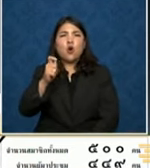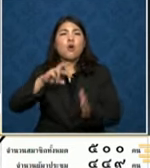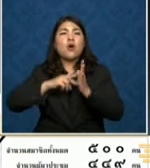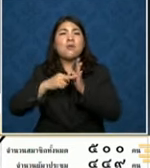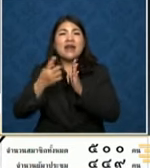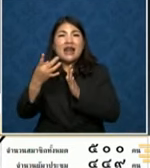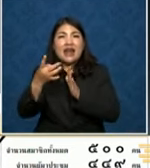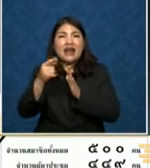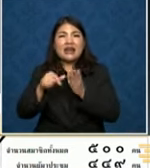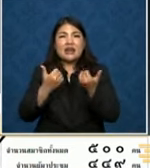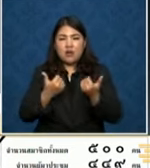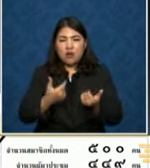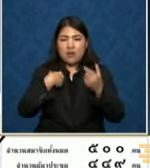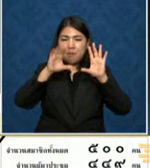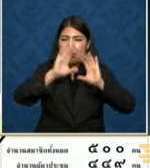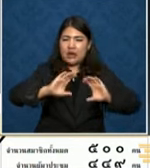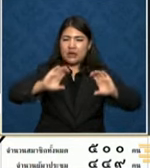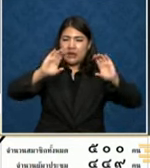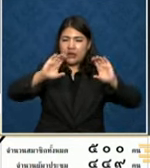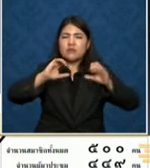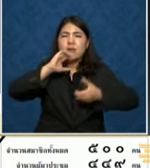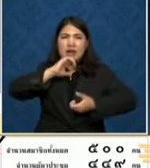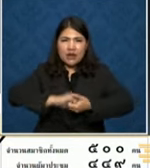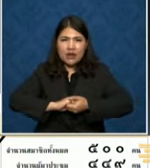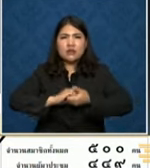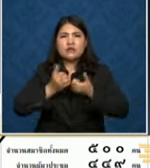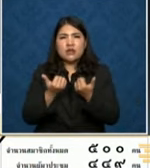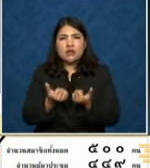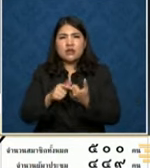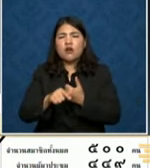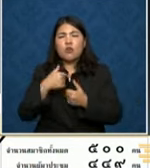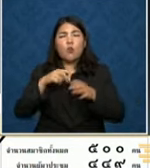การร่วมระหว่างภาครัฐก็คือรัฐนี่แหละครับรัฐบาล